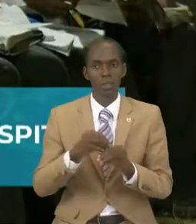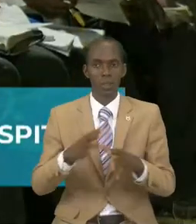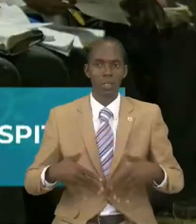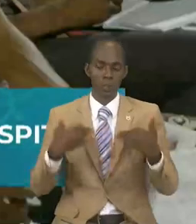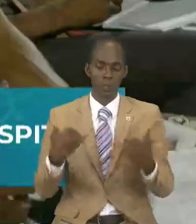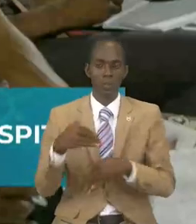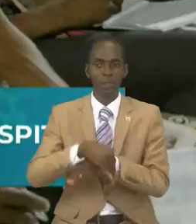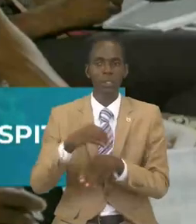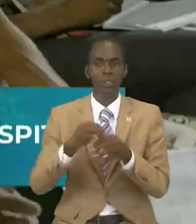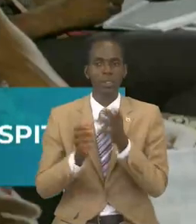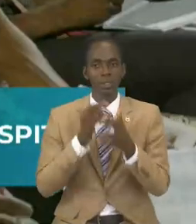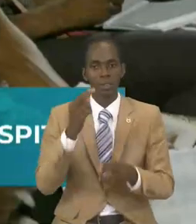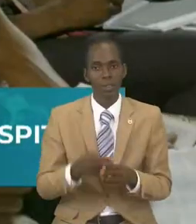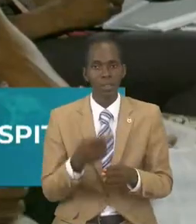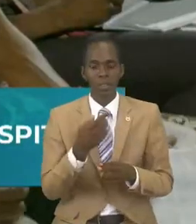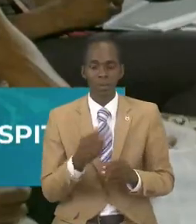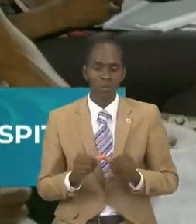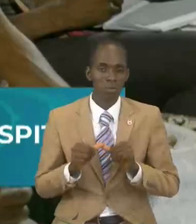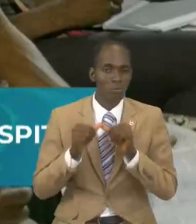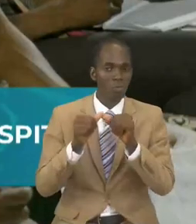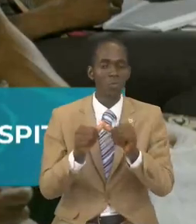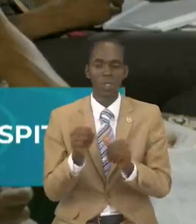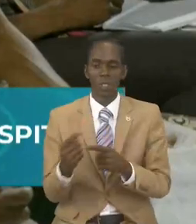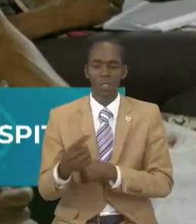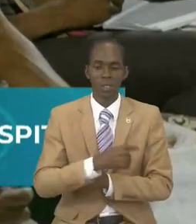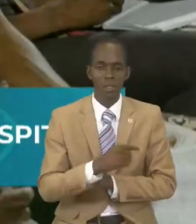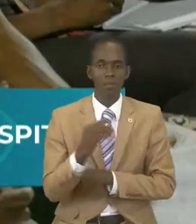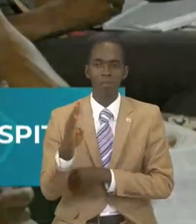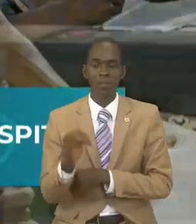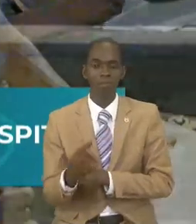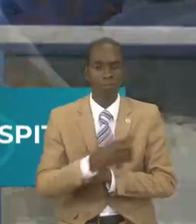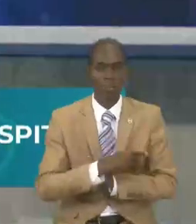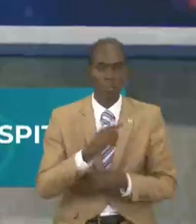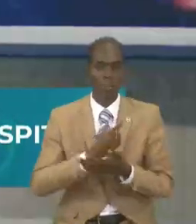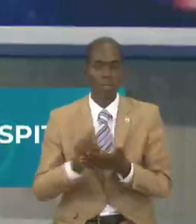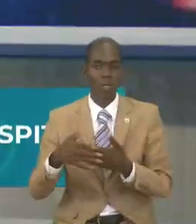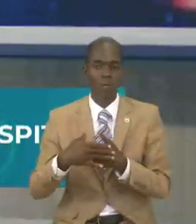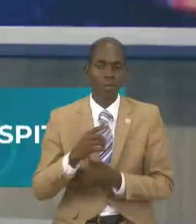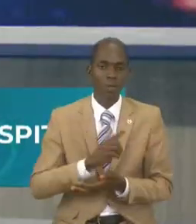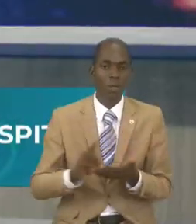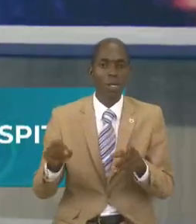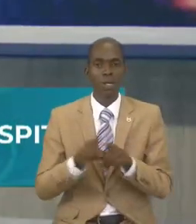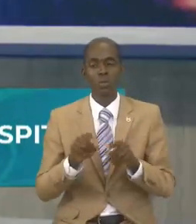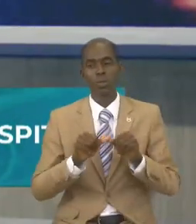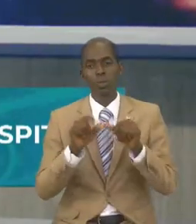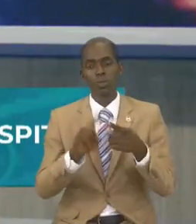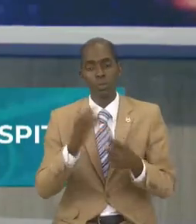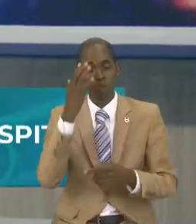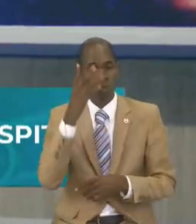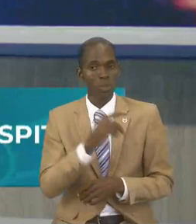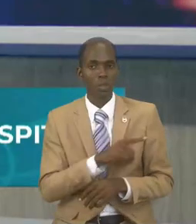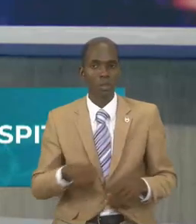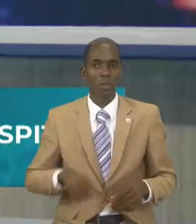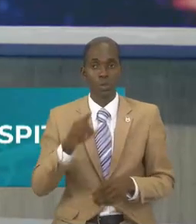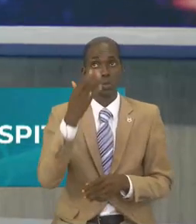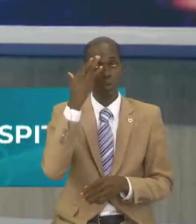commencer ce soir dans ta vie. Et continuellement, jour après jour, semaine après semaine, comme tu continues à connaître le